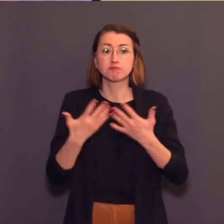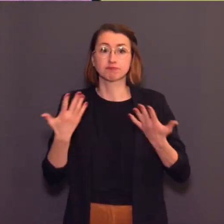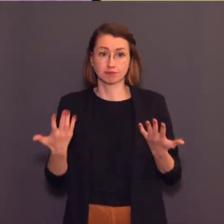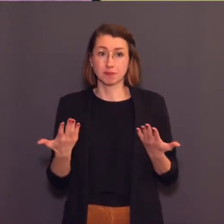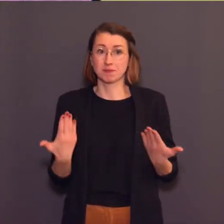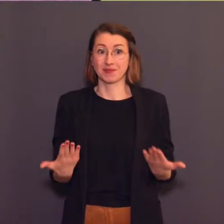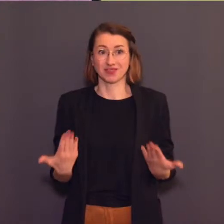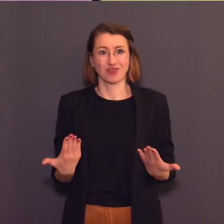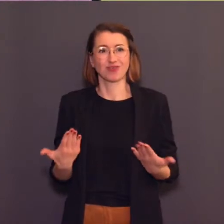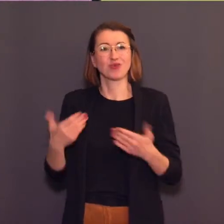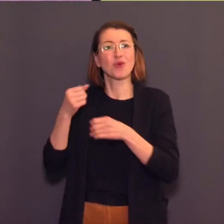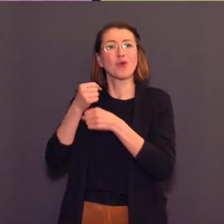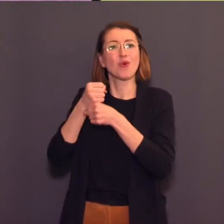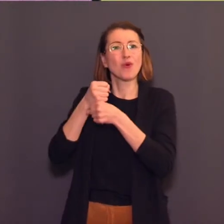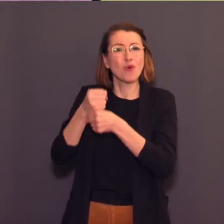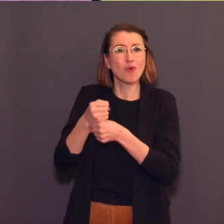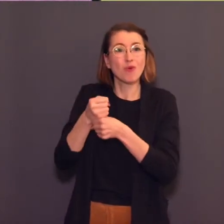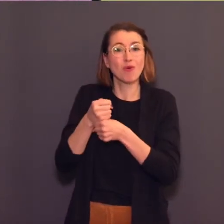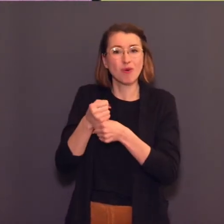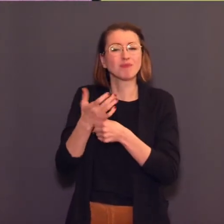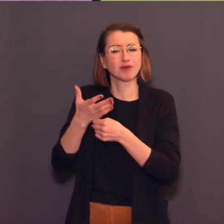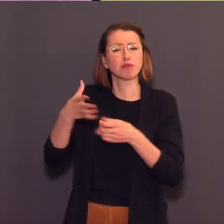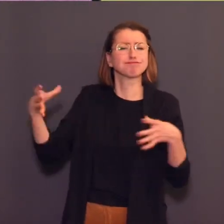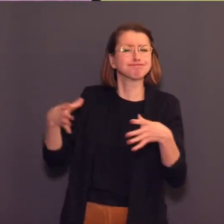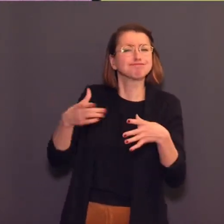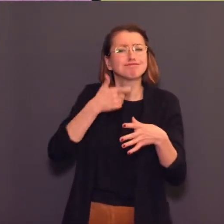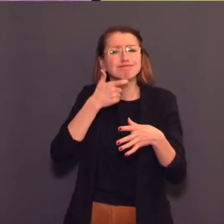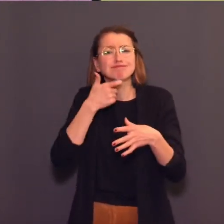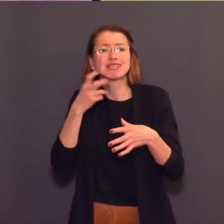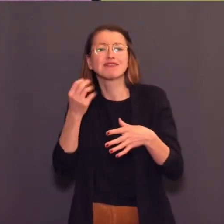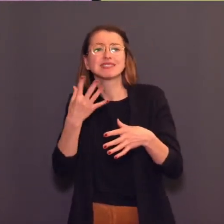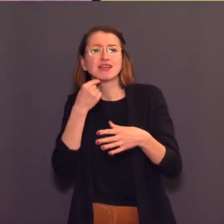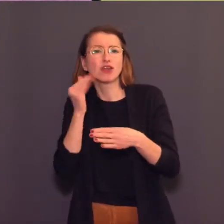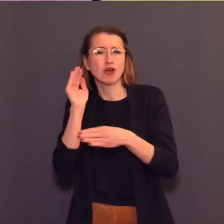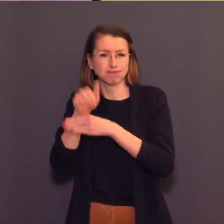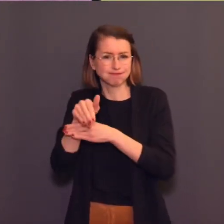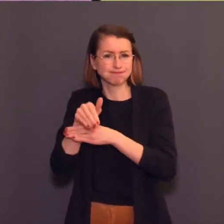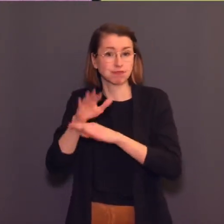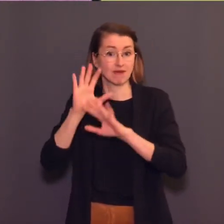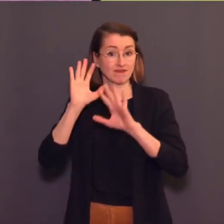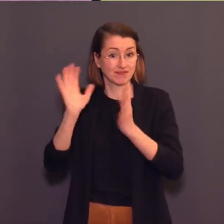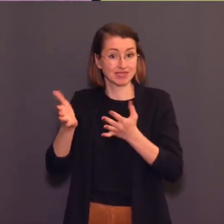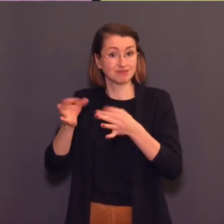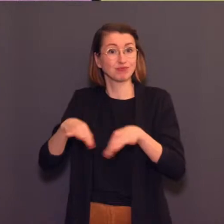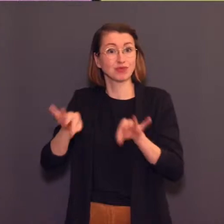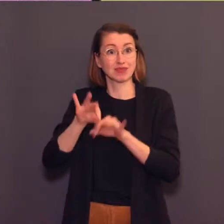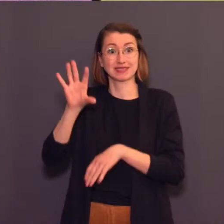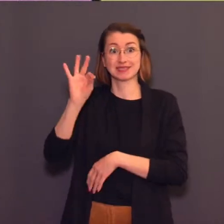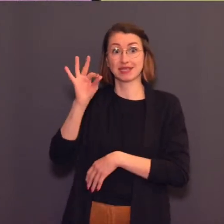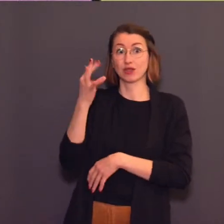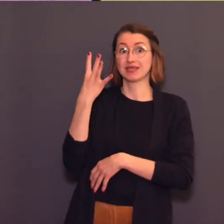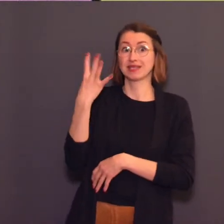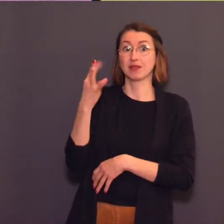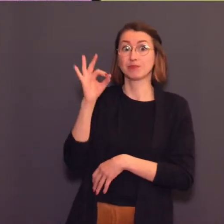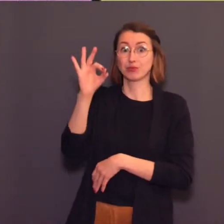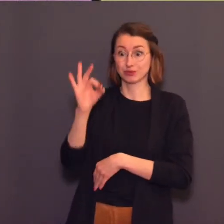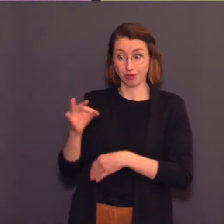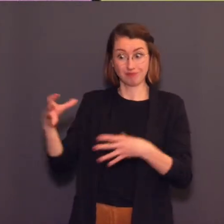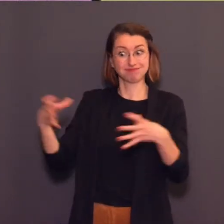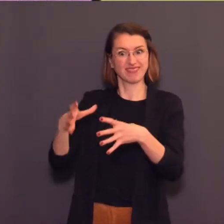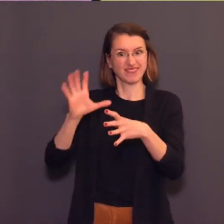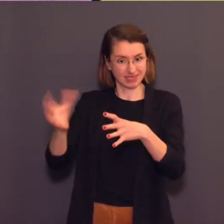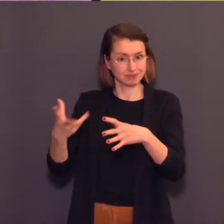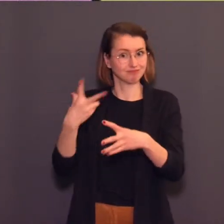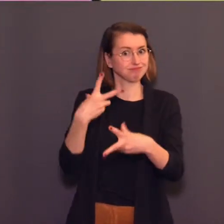habitants de notre pays qui ont plus de 85 ans ont reçu leur première dose de vaccin. Nous sommes pratiquement à 1 100 000,